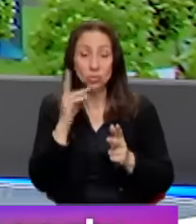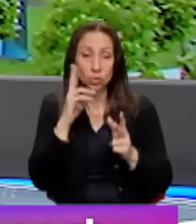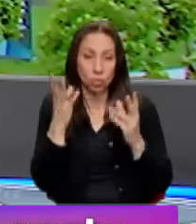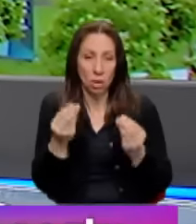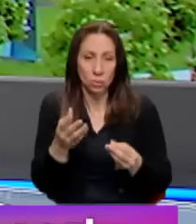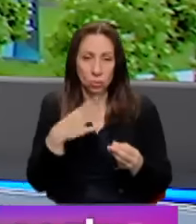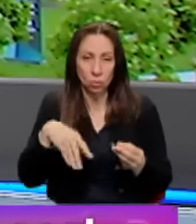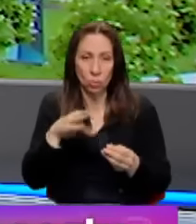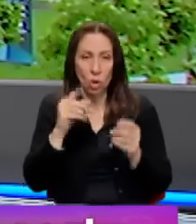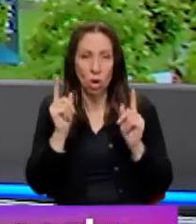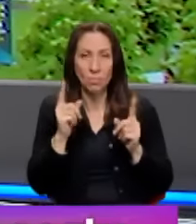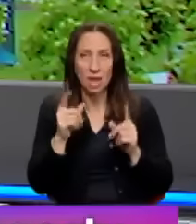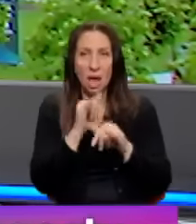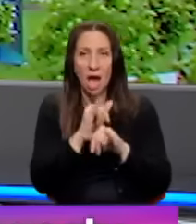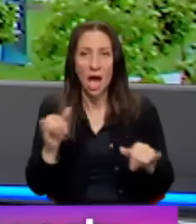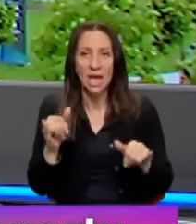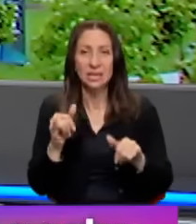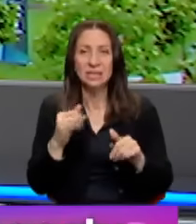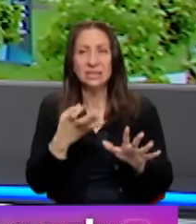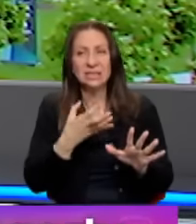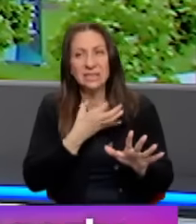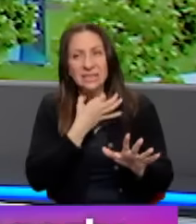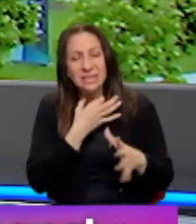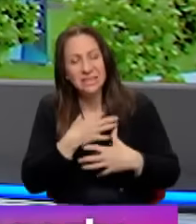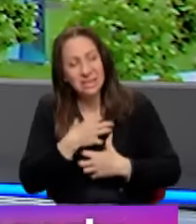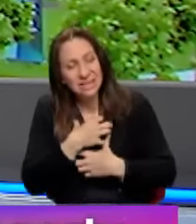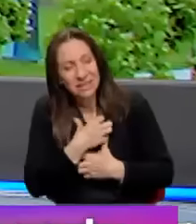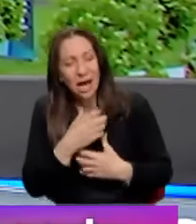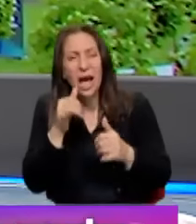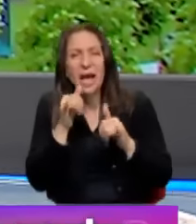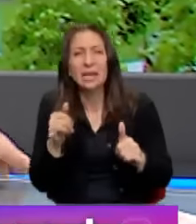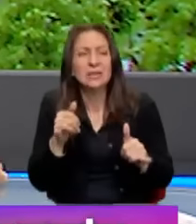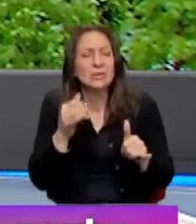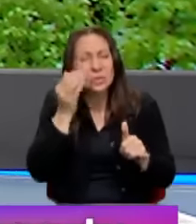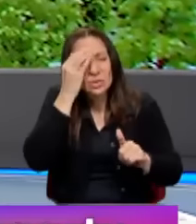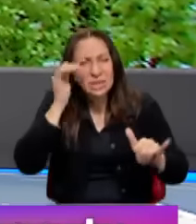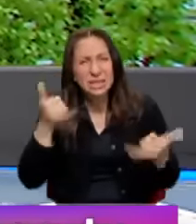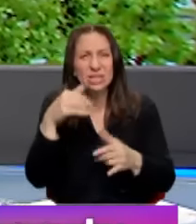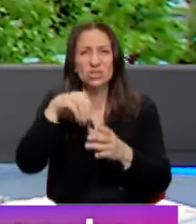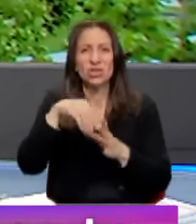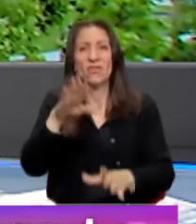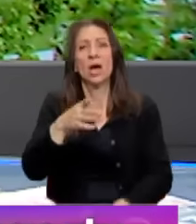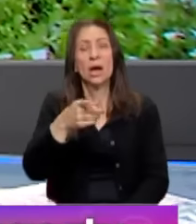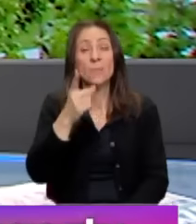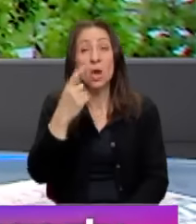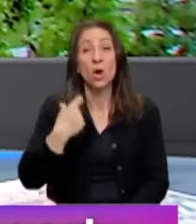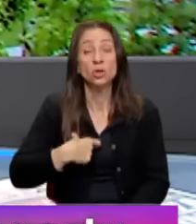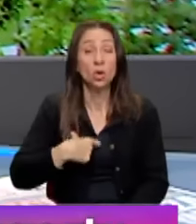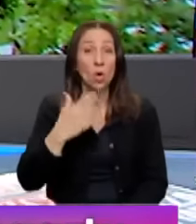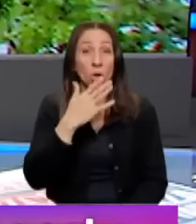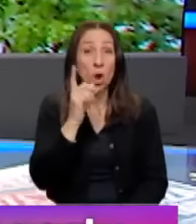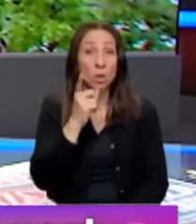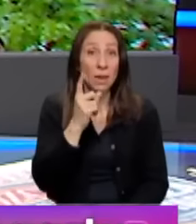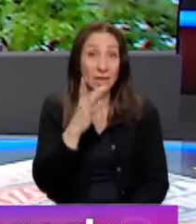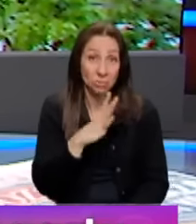itibariyle tüm öğretmenlerimiz aynı darboğazın içinde aynı yokluğun ve yoksulluğun içinde bir de özel Okullardaki